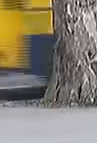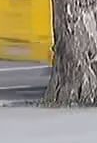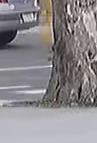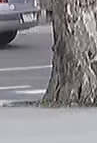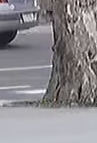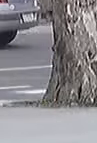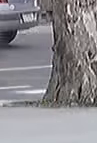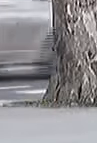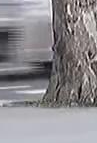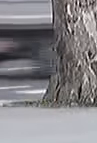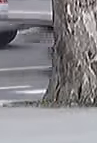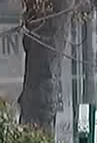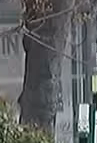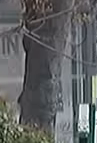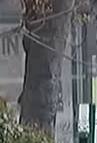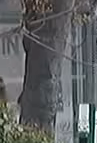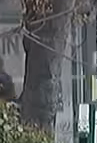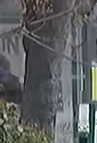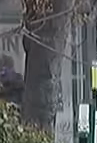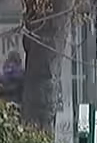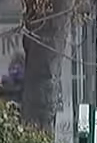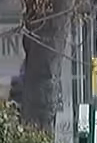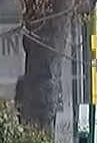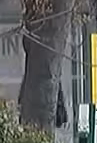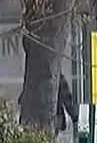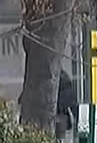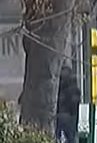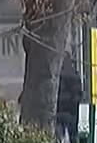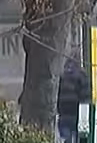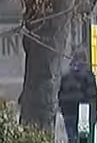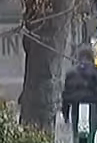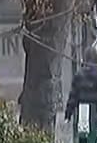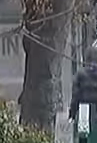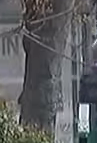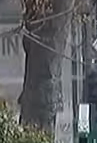Sutra pretežno sunčana temperatura do 21 stepen.